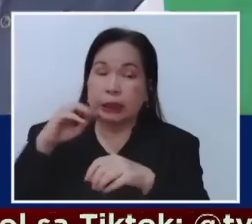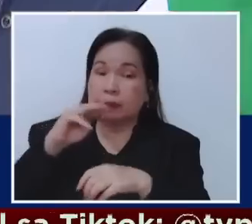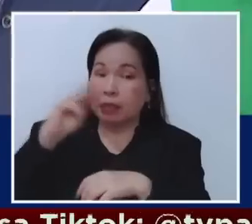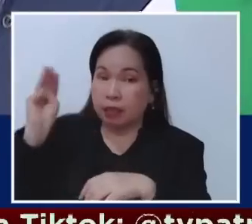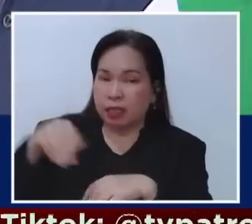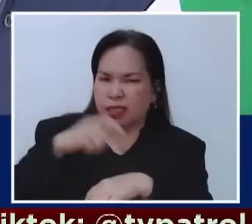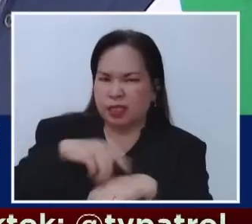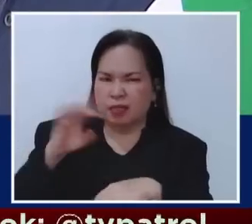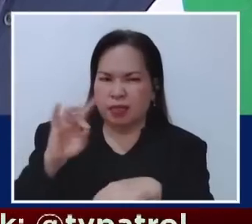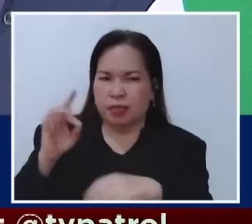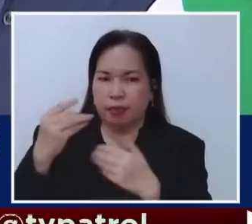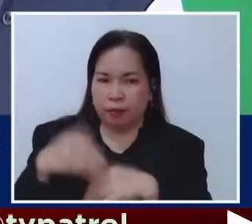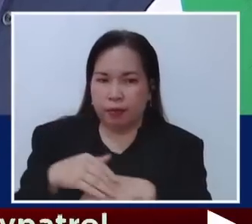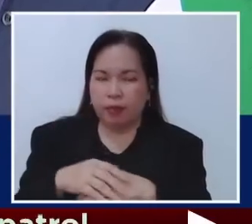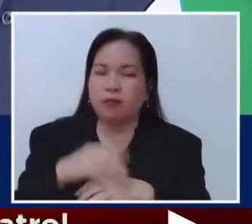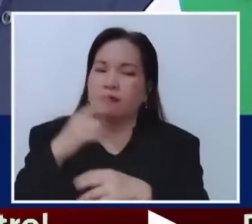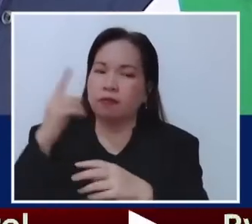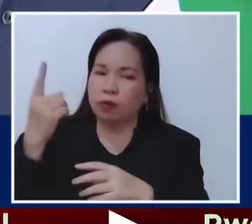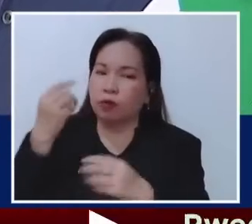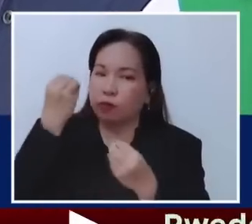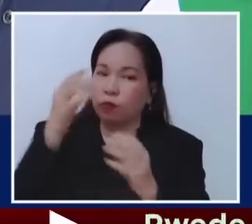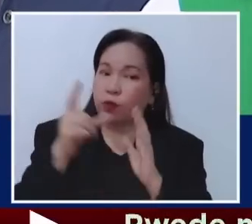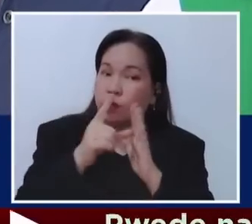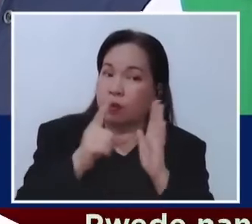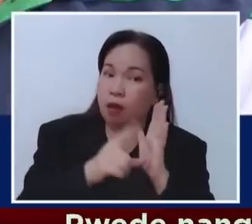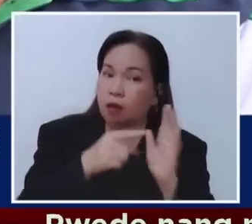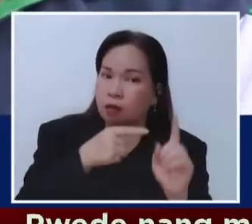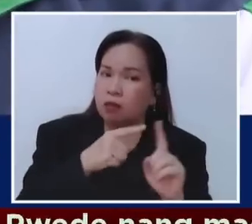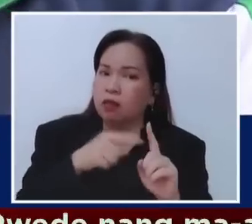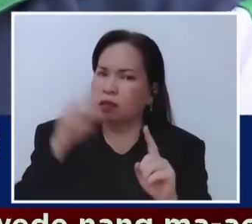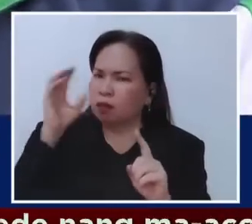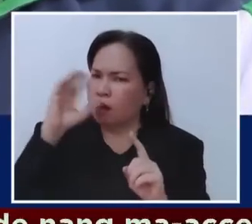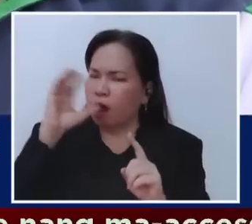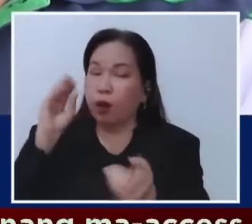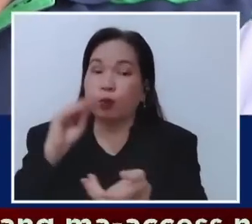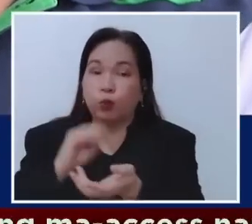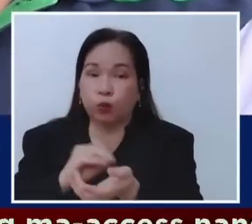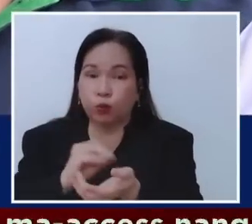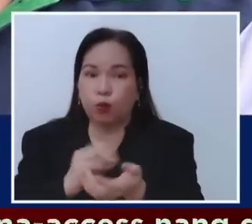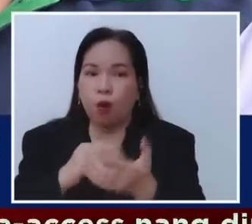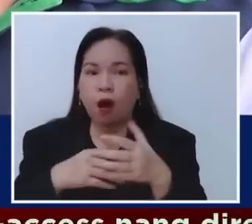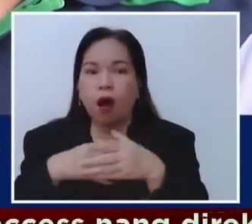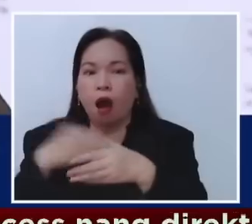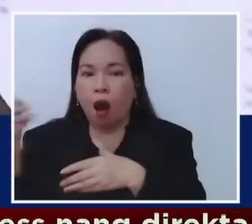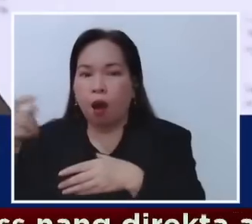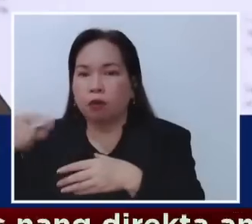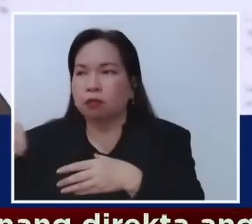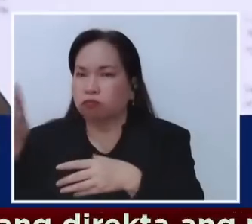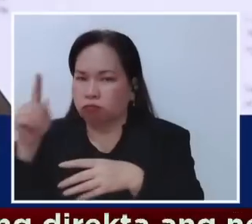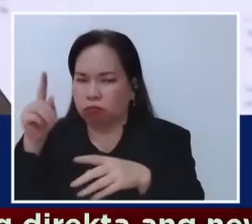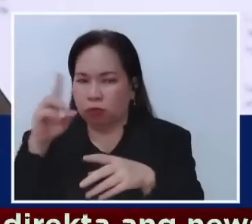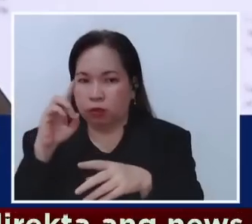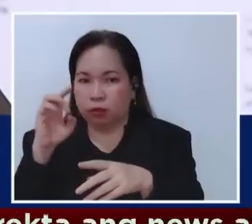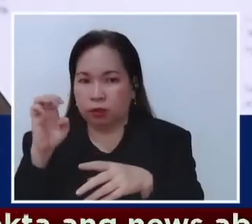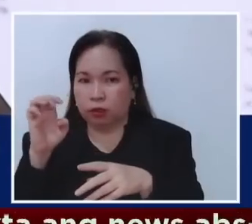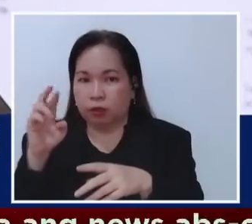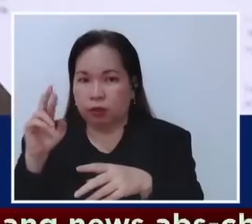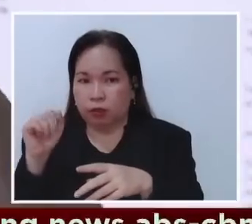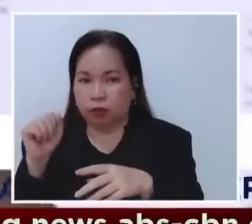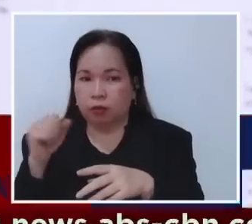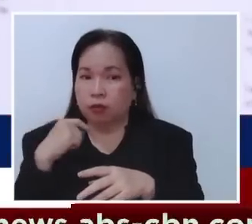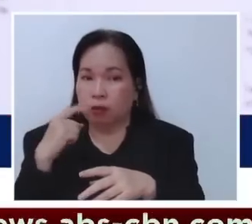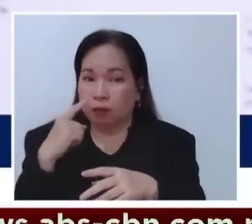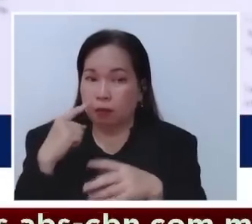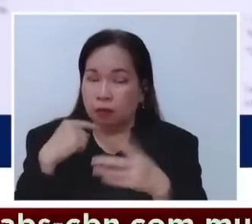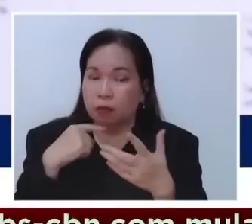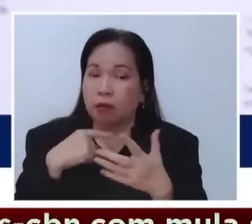gabi. Nauna nang sinabi ng abogado ni Dera na naghanap siya ng doktor kaya lumabas ng selda si Dera. Ang sinabi sa akin ni Dera is that